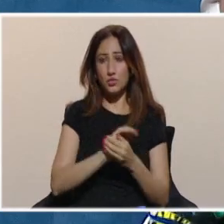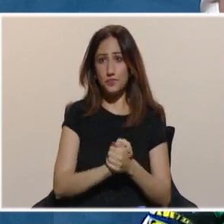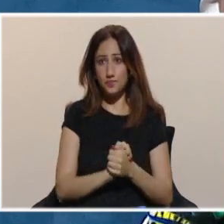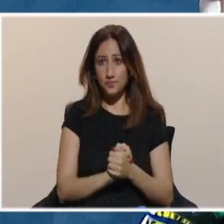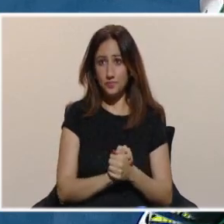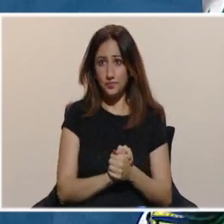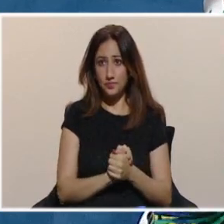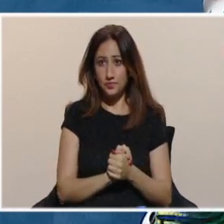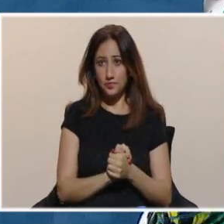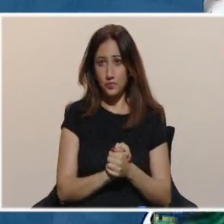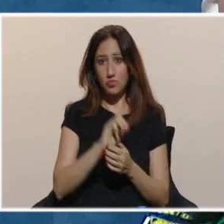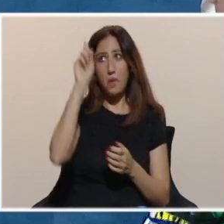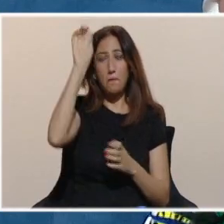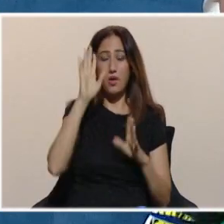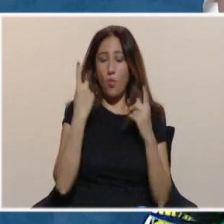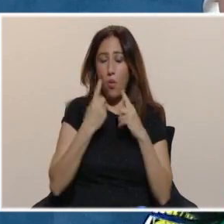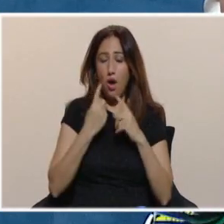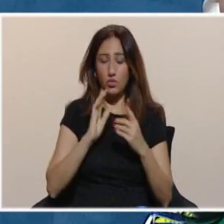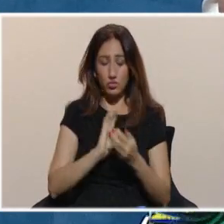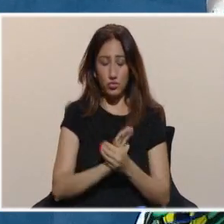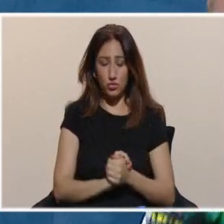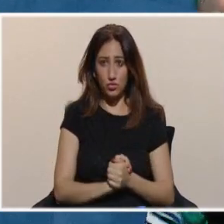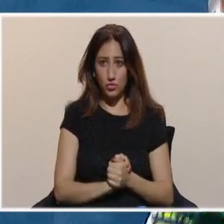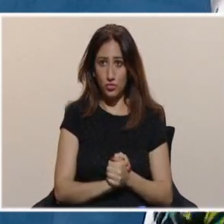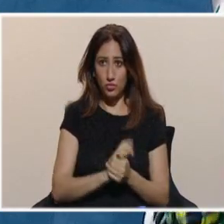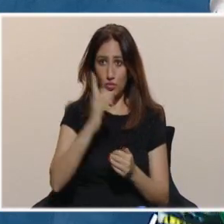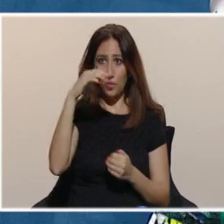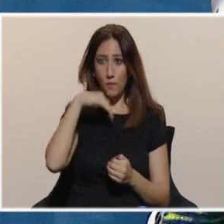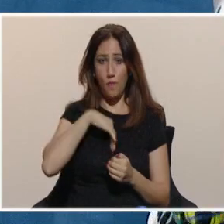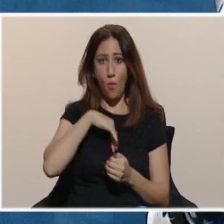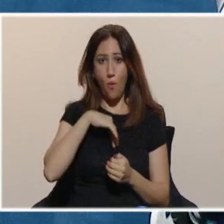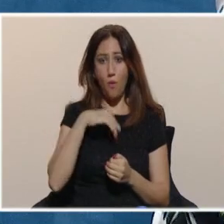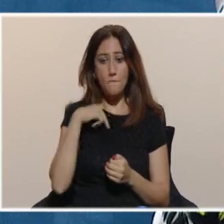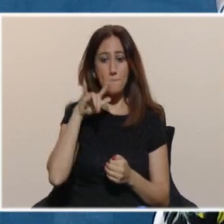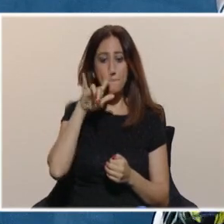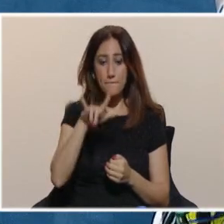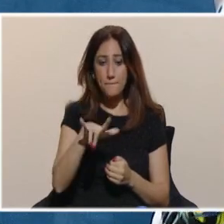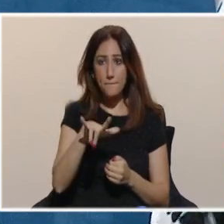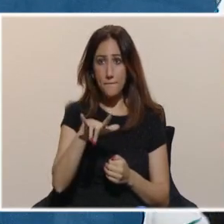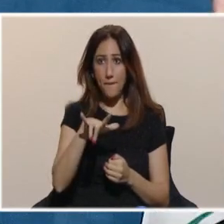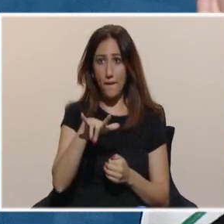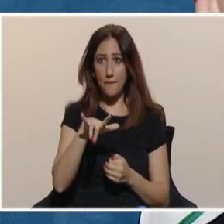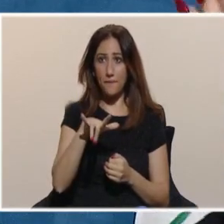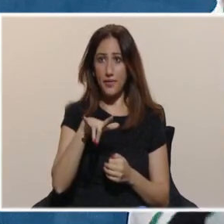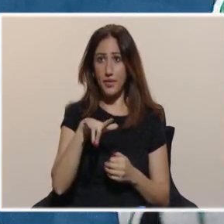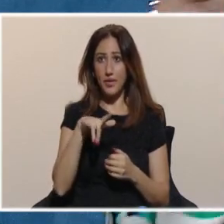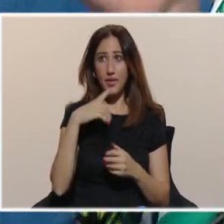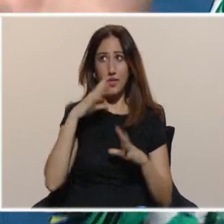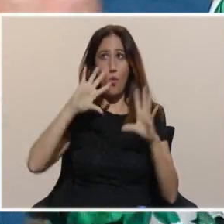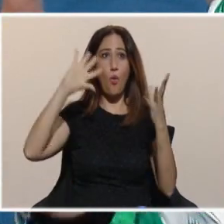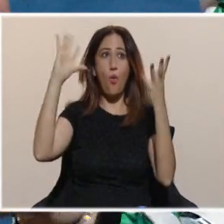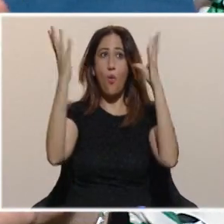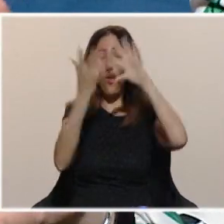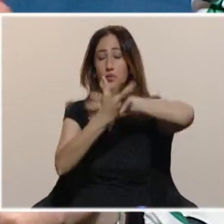انت فاهم؟ لكن انا ده انا جوايا حب يكفي الكره الارضيه دي